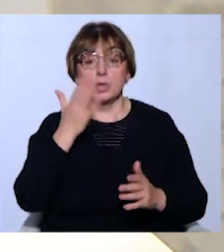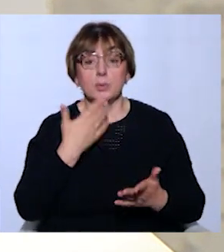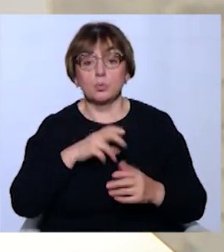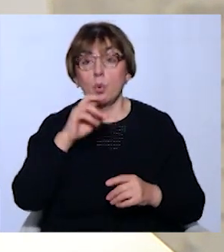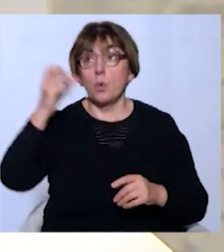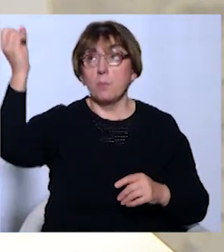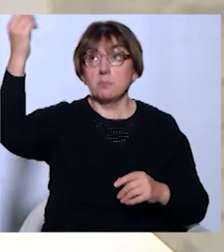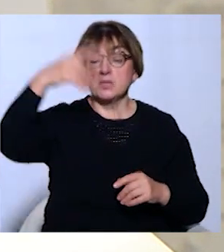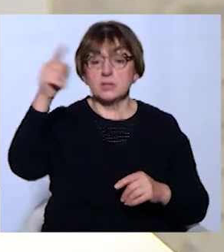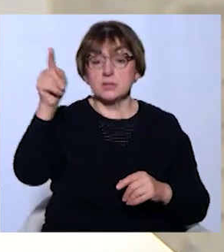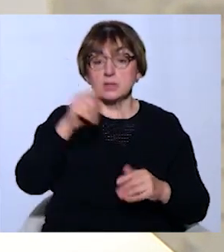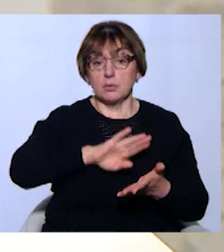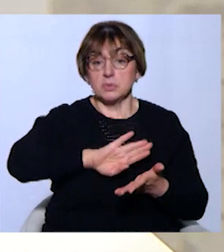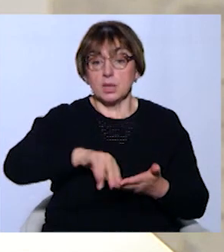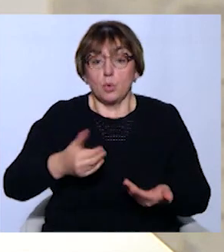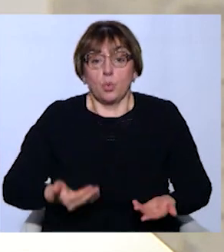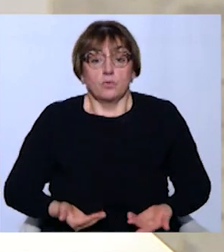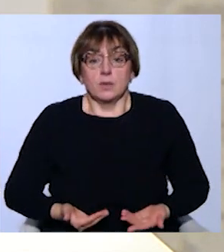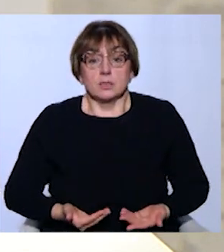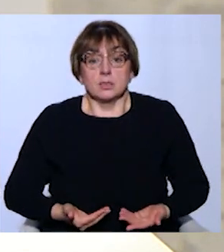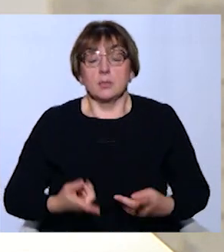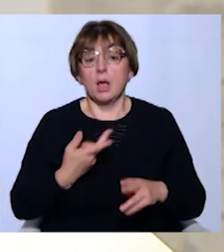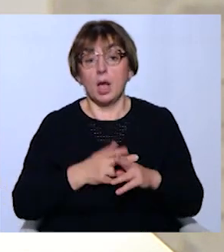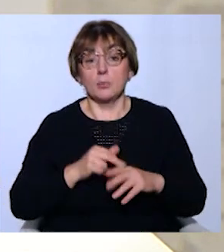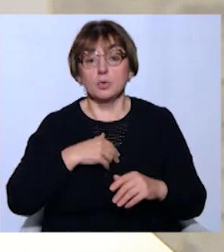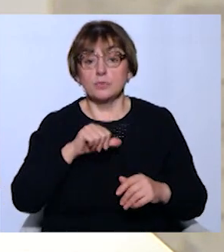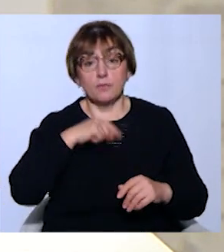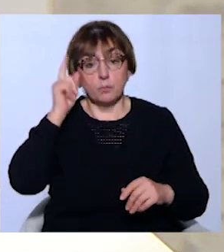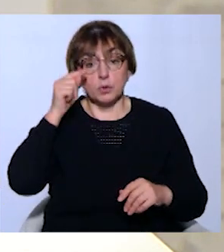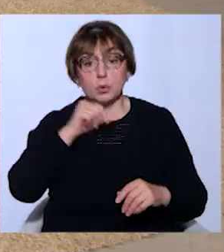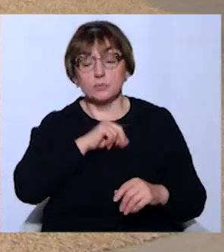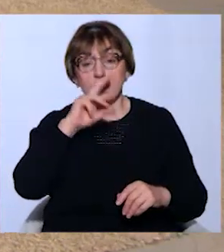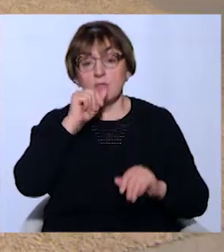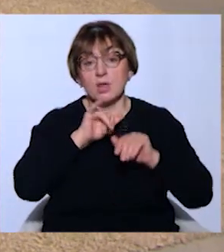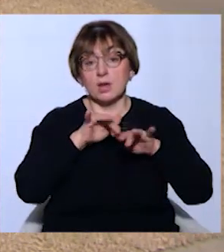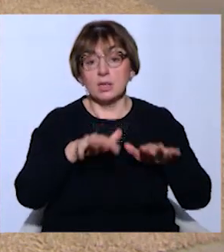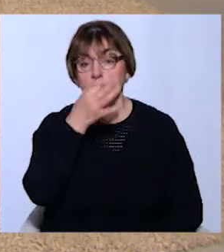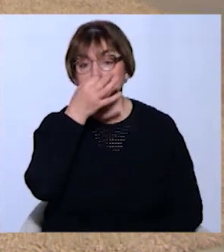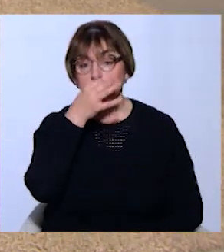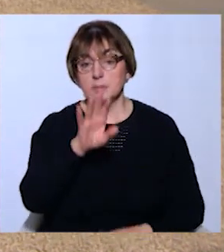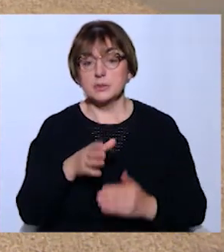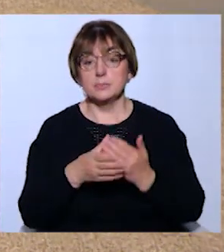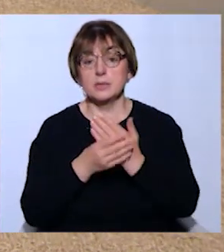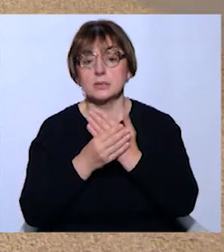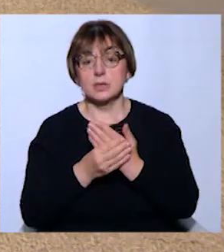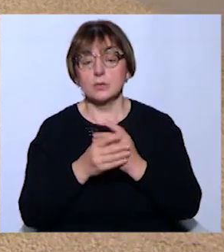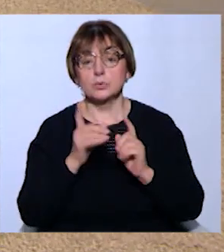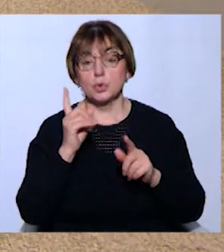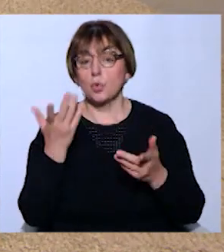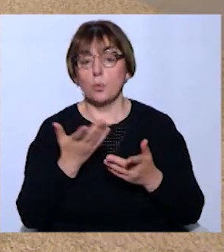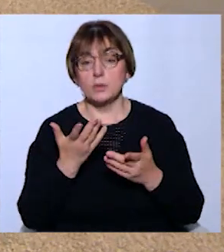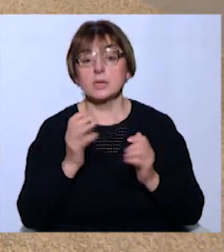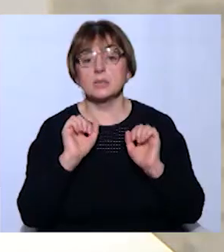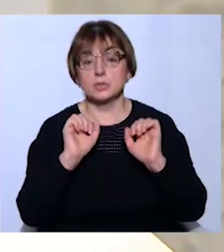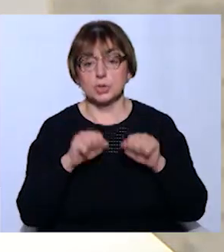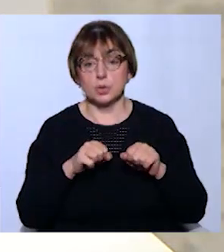ვიარსებებდით. ამიტომ რადიაცია ყოველთვის ცუდი არ არის ნამდვილად. ნებისმიერ სხეულს, ობიექტს, რომელსაც